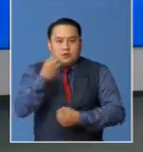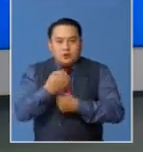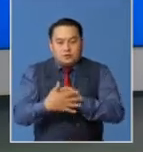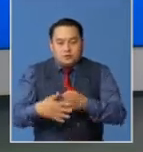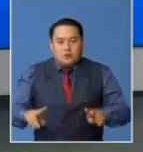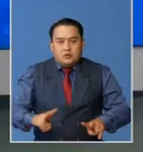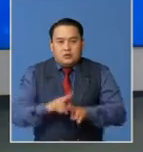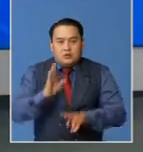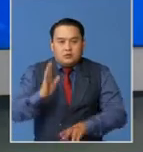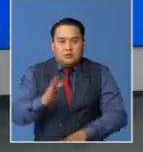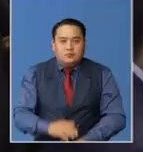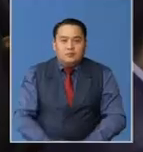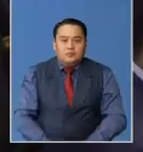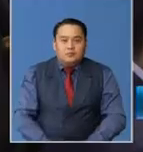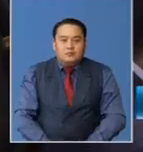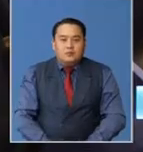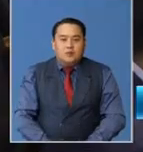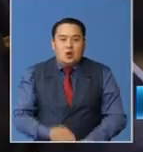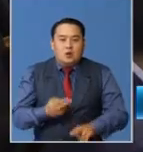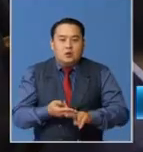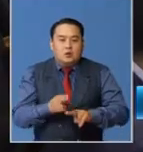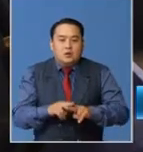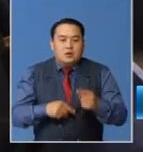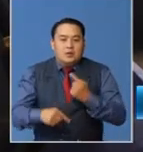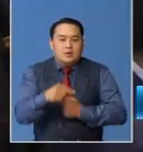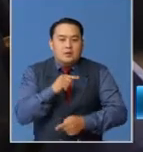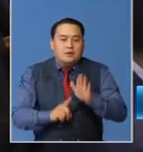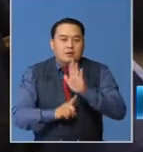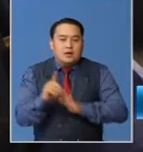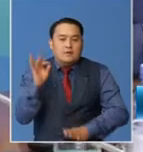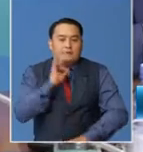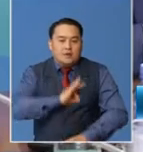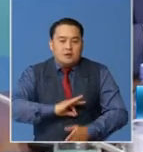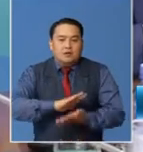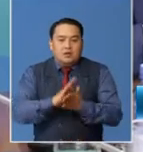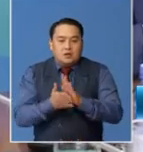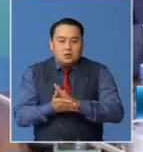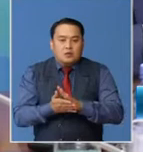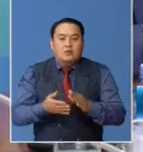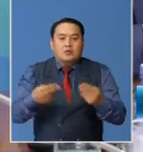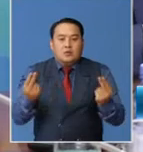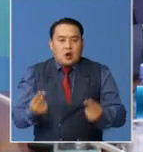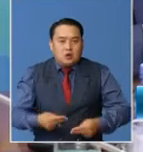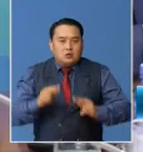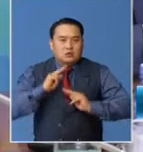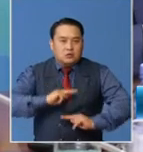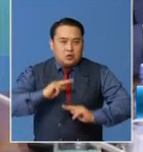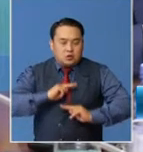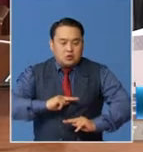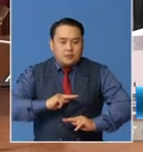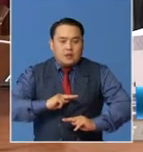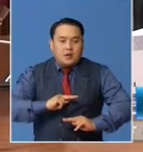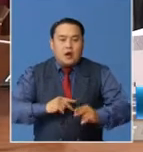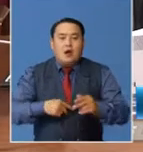так и в столице. На таких бизнес-форумах зарождаются выгодные соглашения, заключаются меморандумы о сотрудничестве,